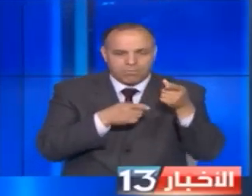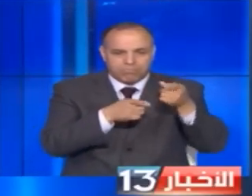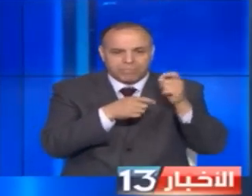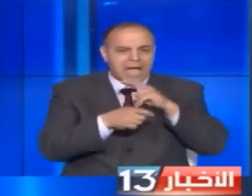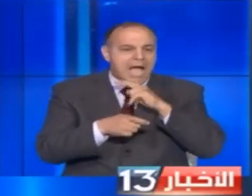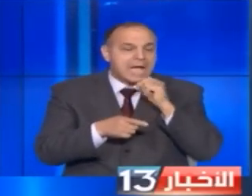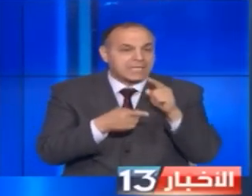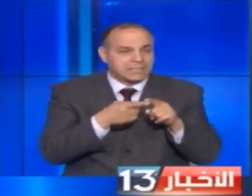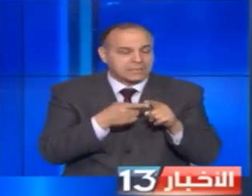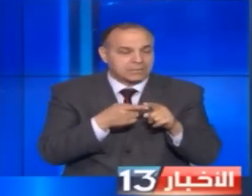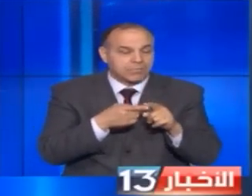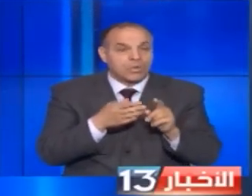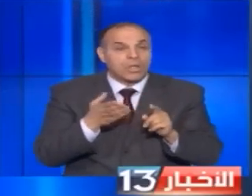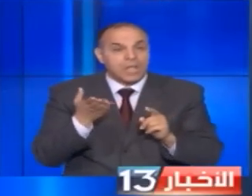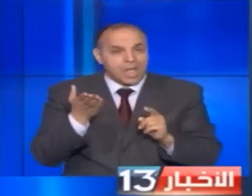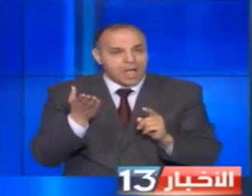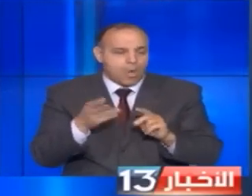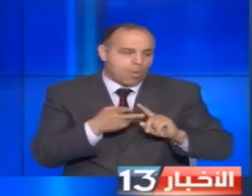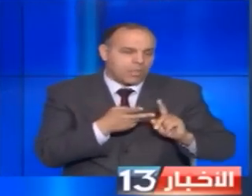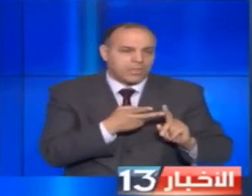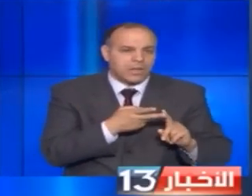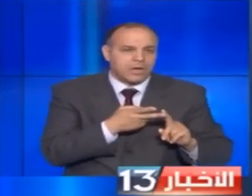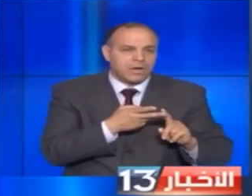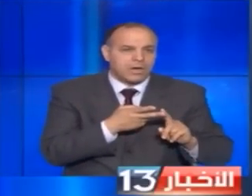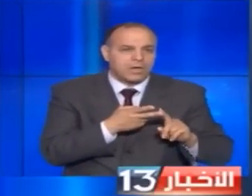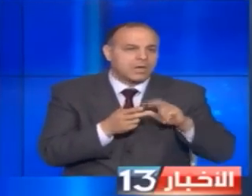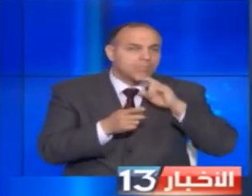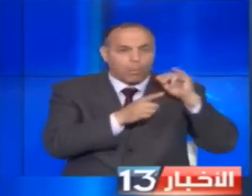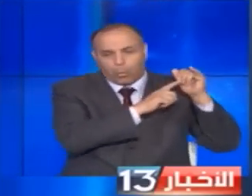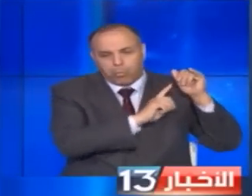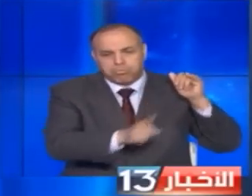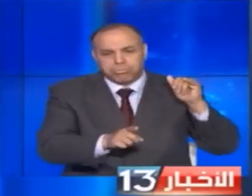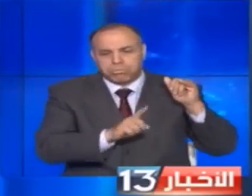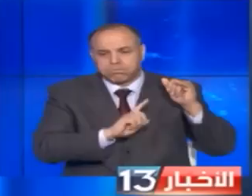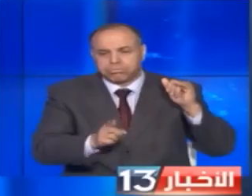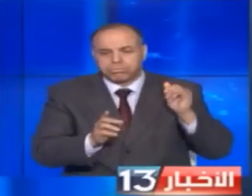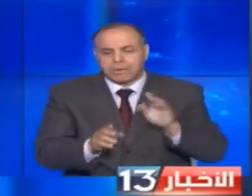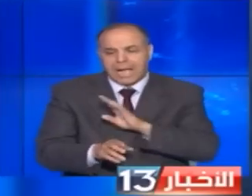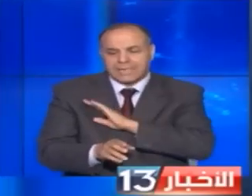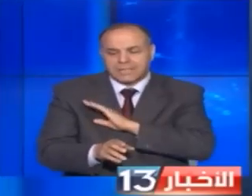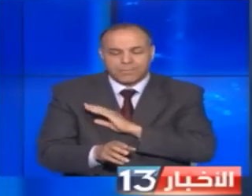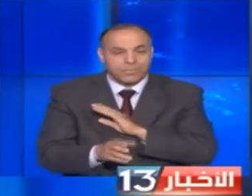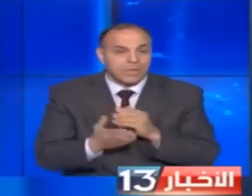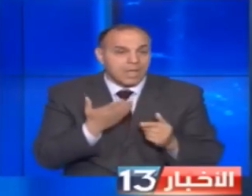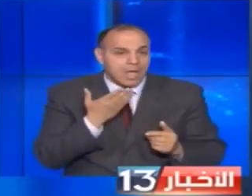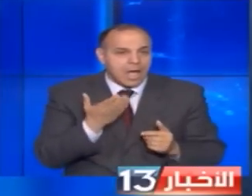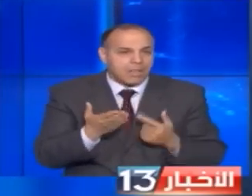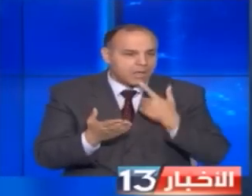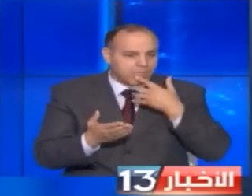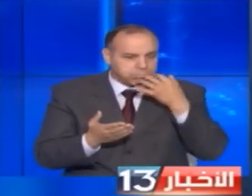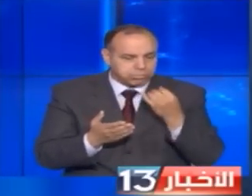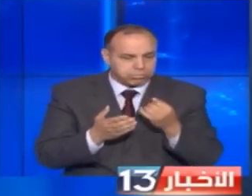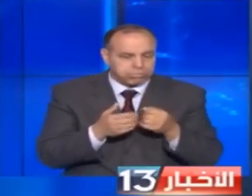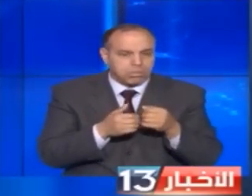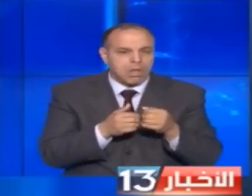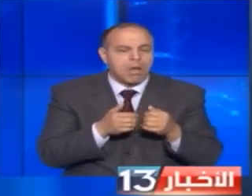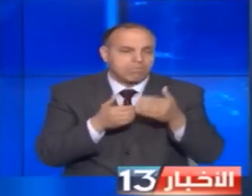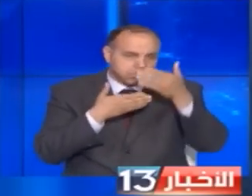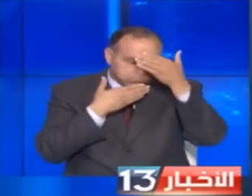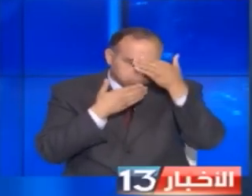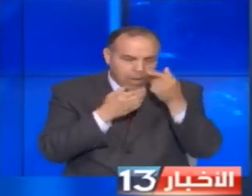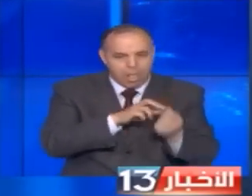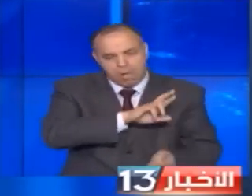الاحتلال الاسرائيلي اخران في قصف اسرائيلي استهدف القطاع في الاثناء وعاده المقاومه الفلسطينيه